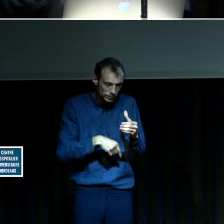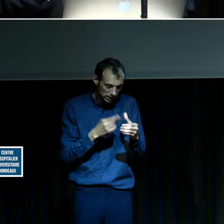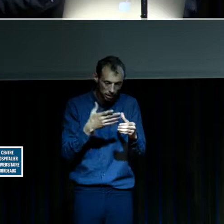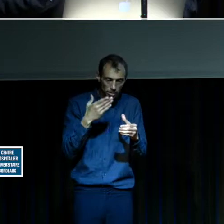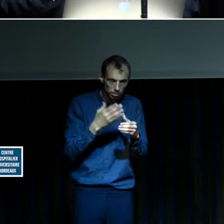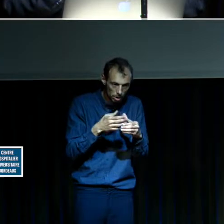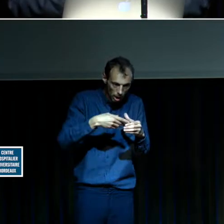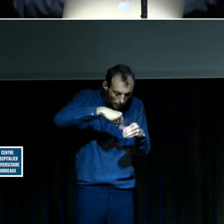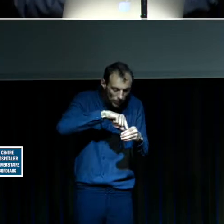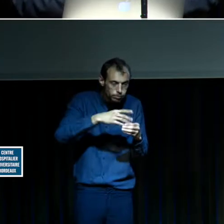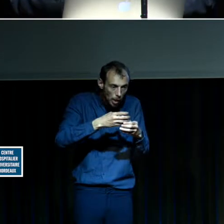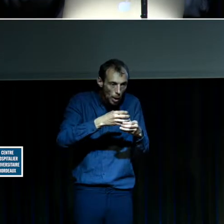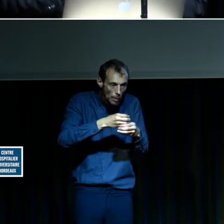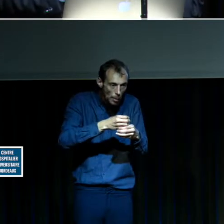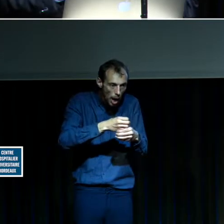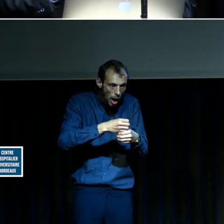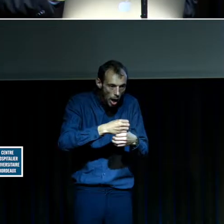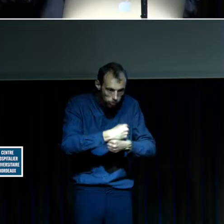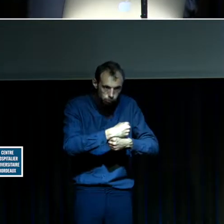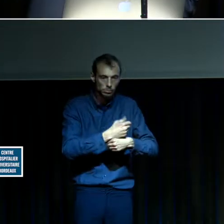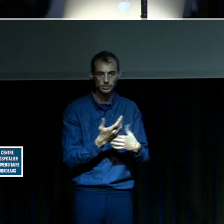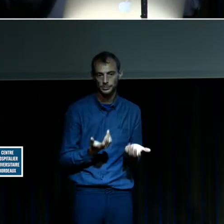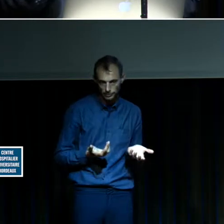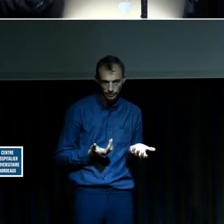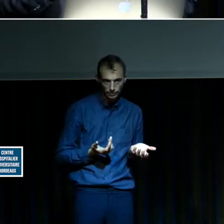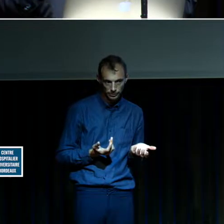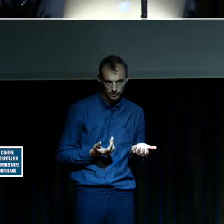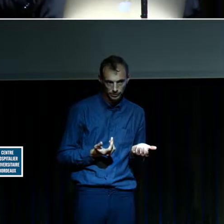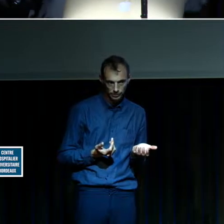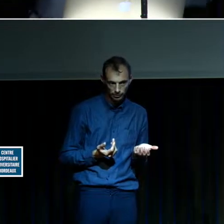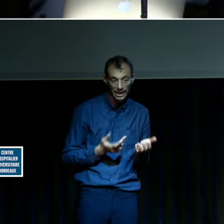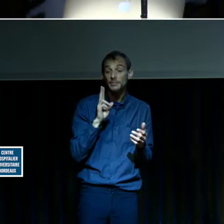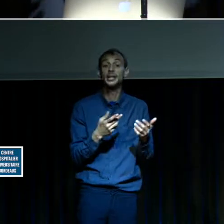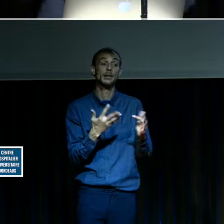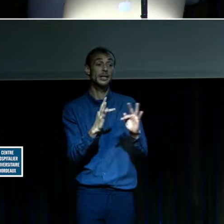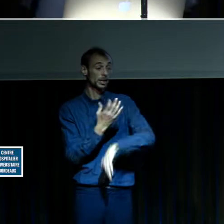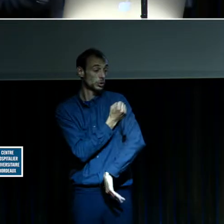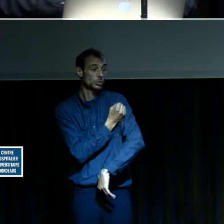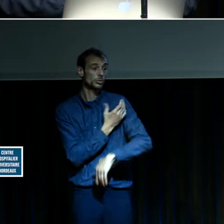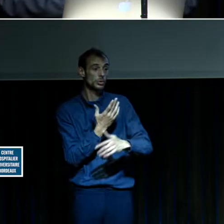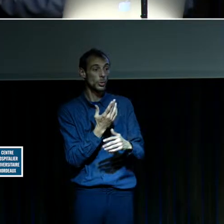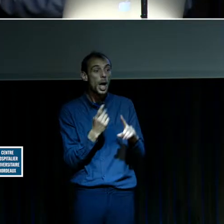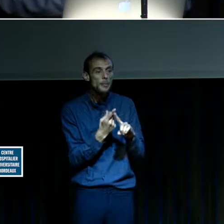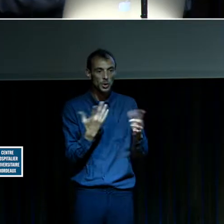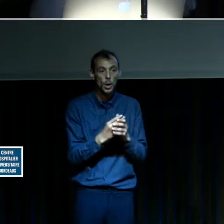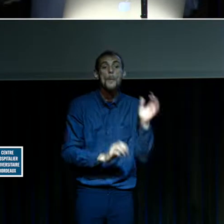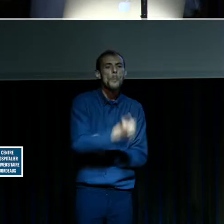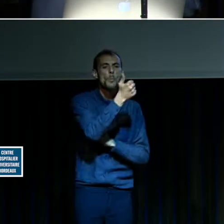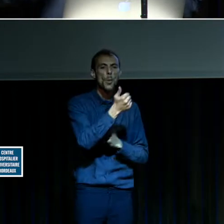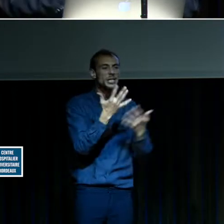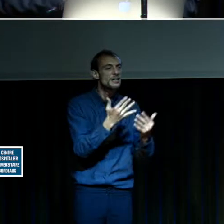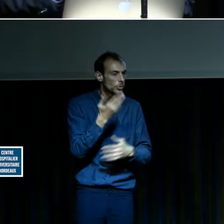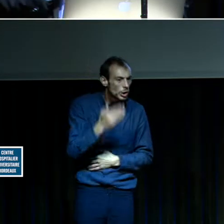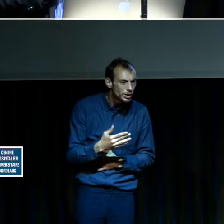l'occlusion des artères. Les bons chiffres de tension, c'est surtout le premier chiffre qui compte, celui au moment où le cœur, quand un médecin vous prend dans la tension, il vous donne 2